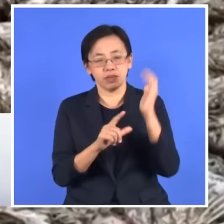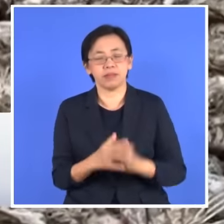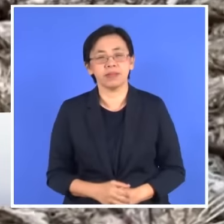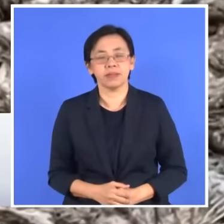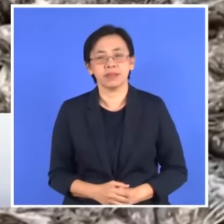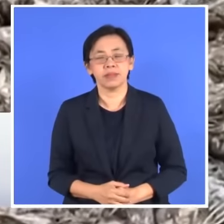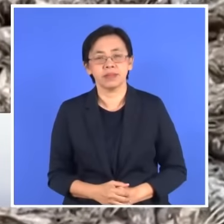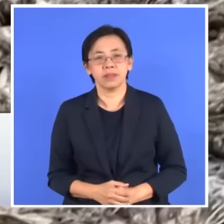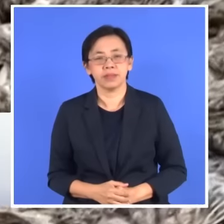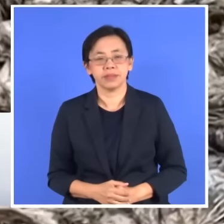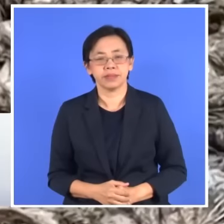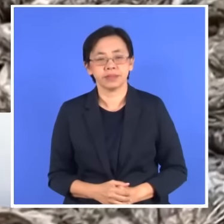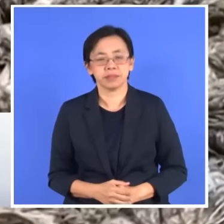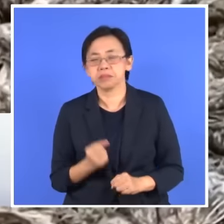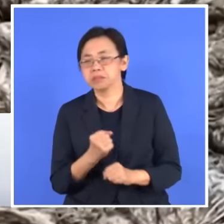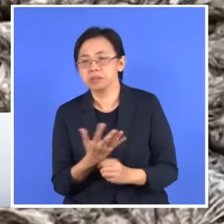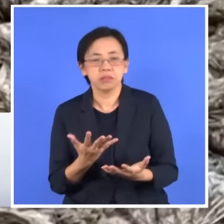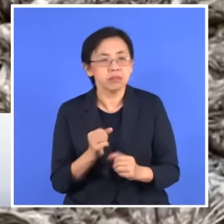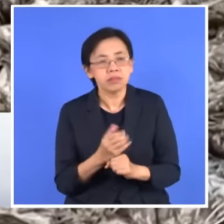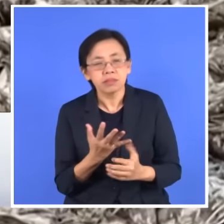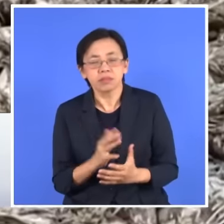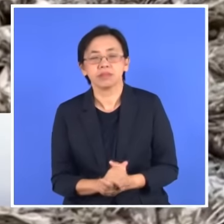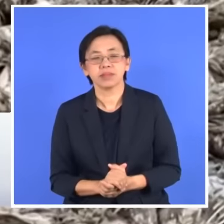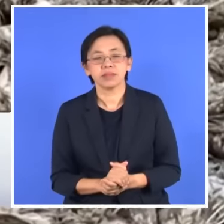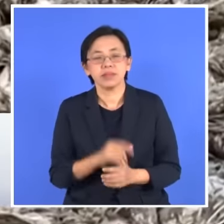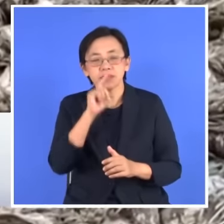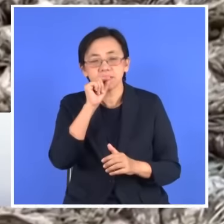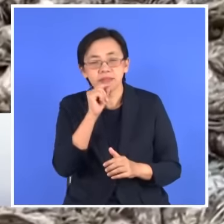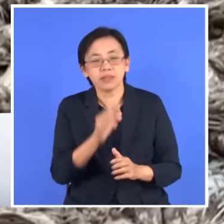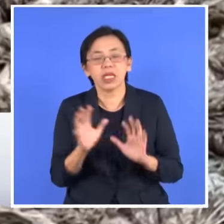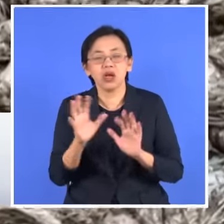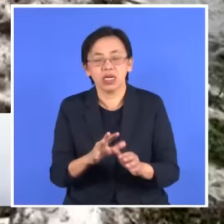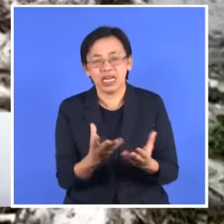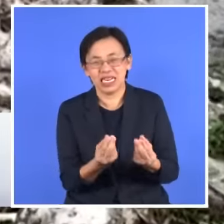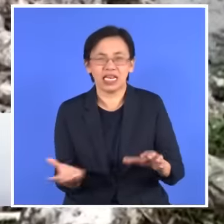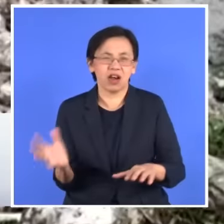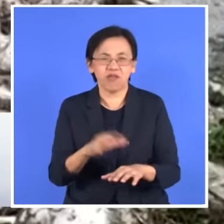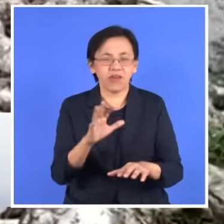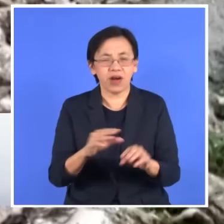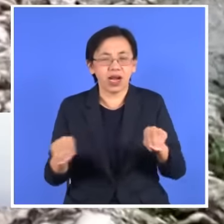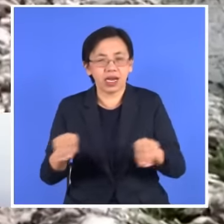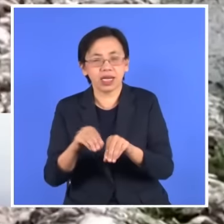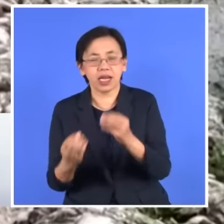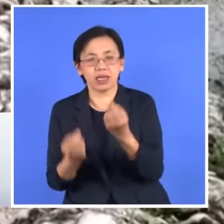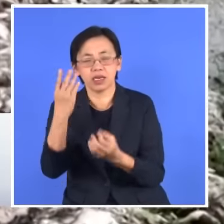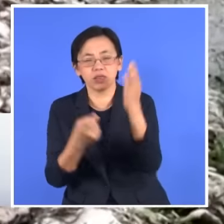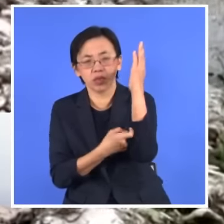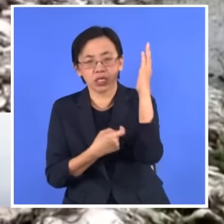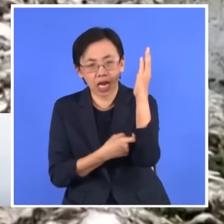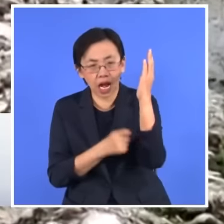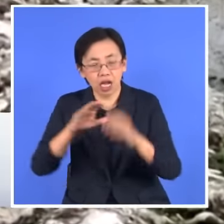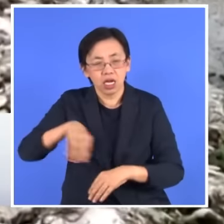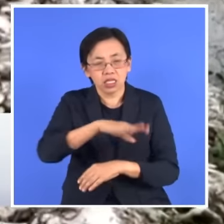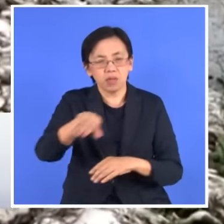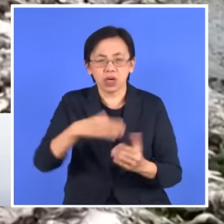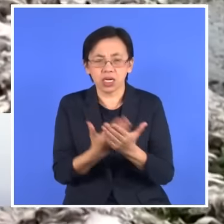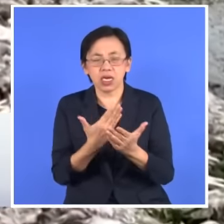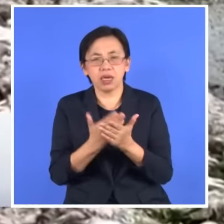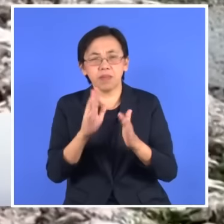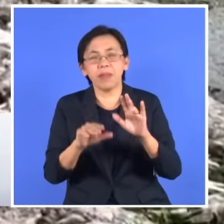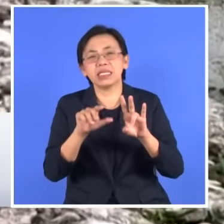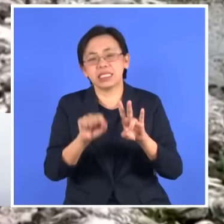าก็เร่งเอาซากไก่เนี่ยไปฝังกลบบริเวณสวนยางพารามูลค่าความเสียหายเนี่ยเกือบ 700,000 บาทนะไก่